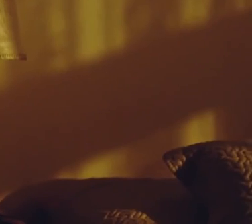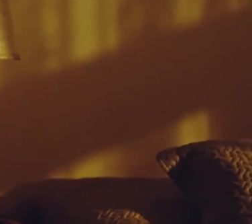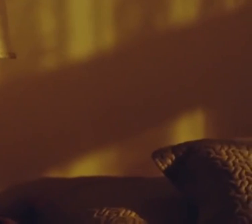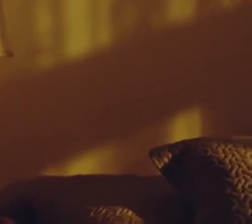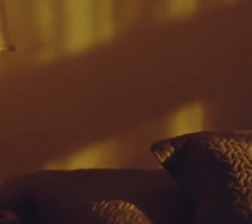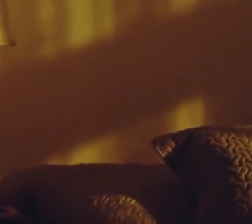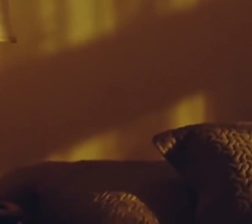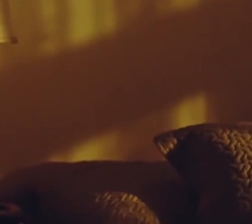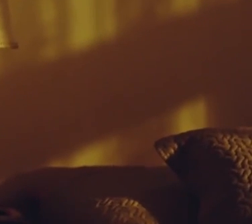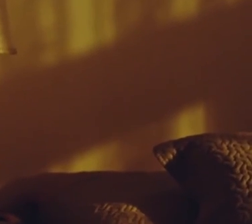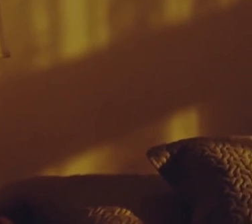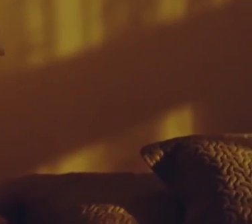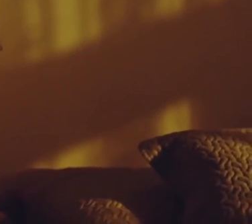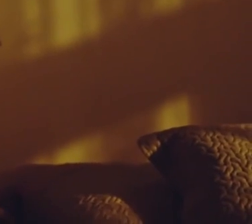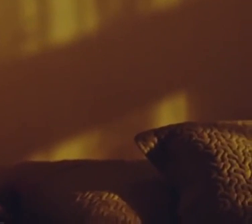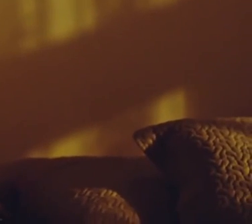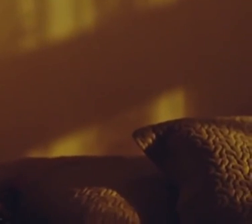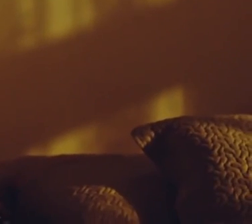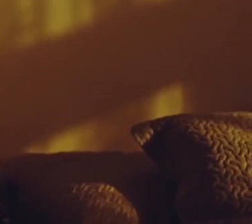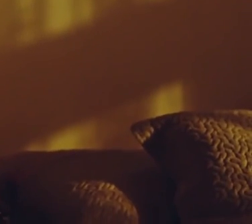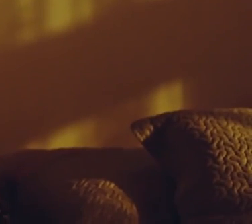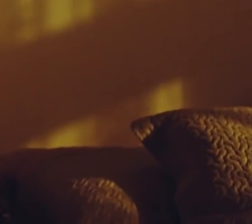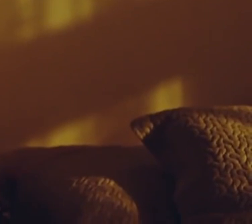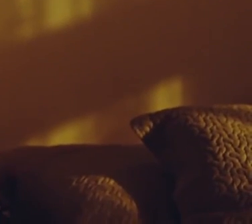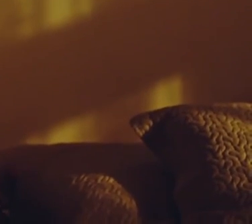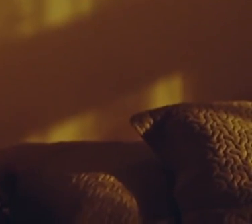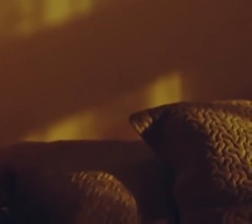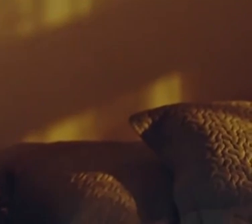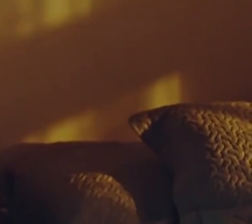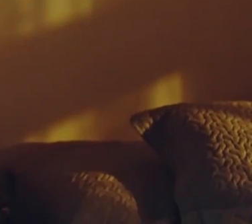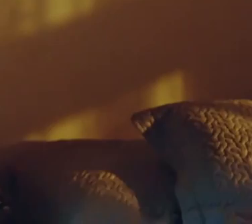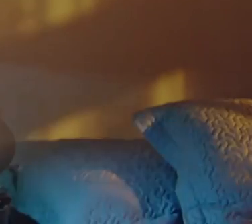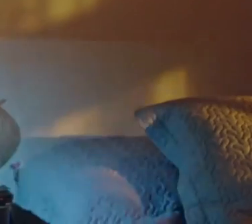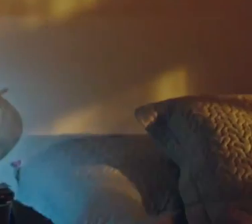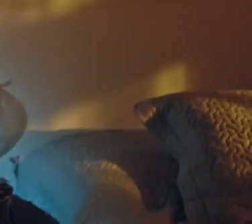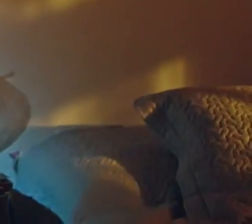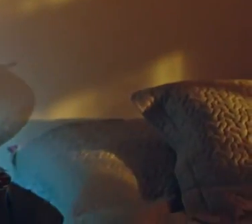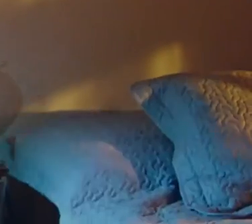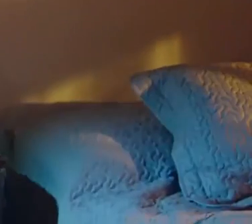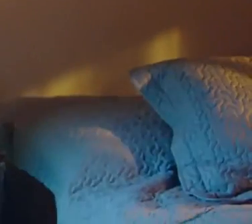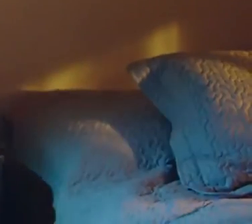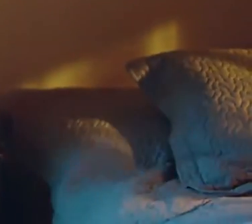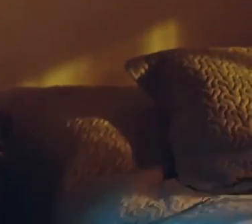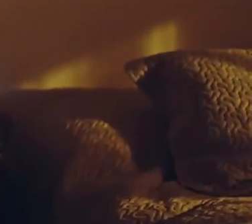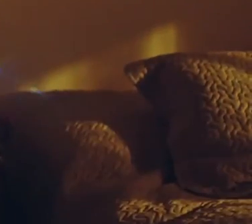Hafif öne eğilmiş halde girişte durup yarı aydınlık odaya şöyle bir göz gezdirdi ve telefonunun fenerini yaktı.